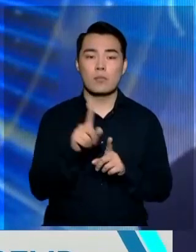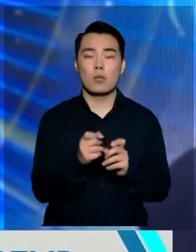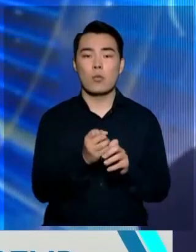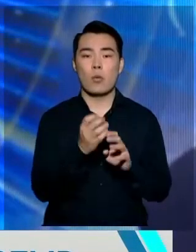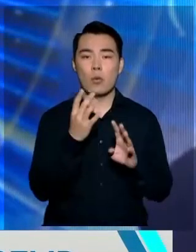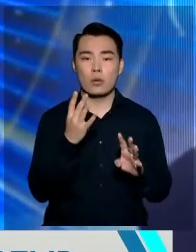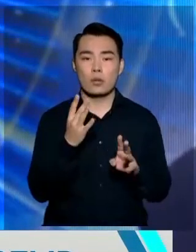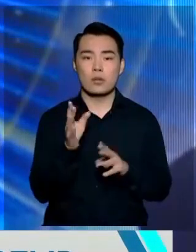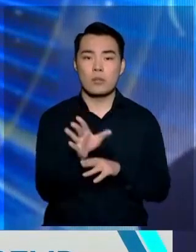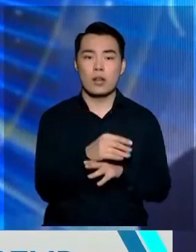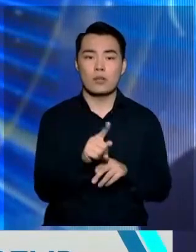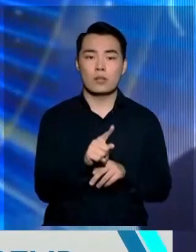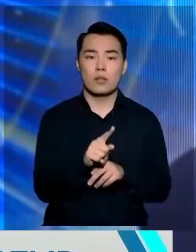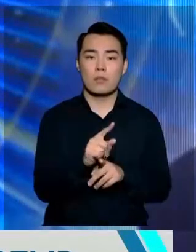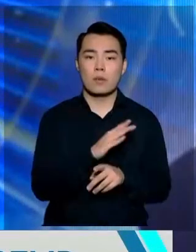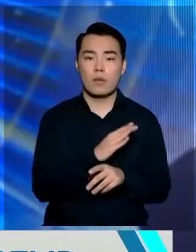қойып, сразу арғай ол